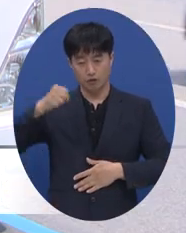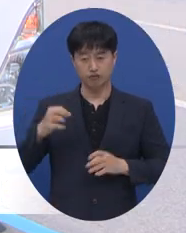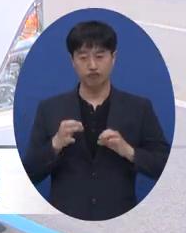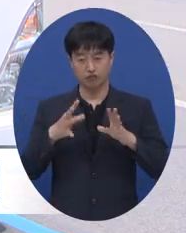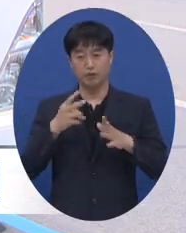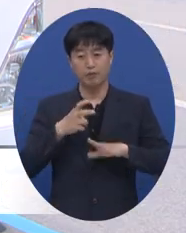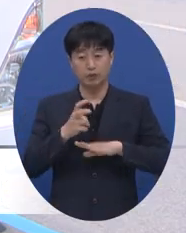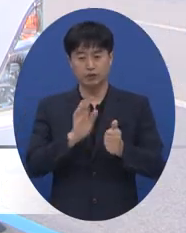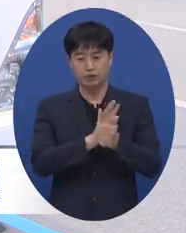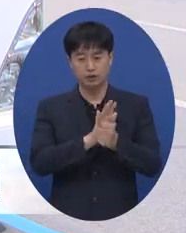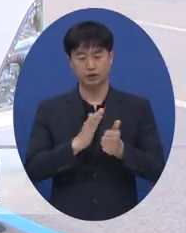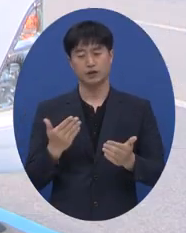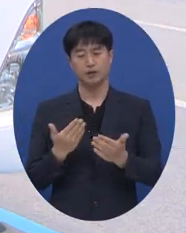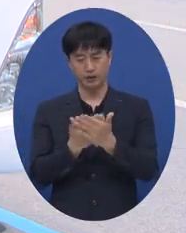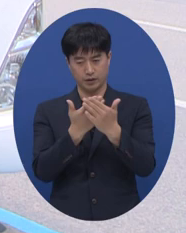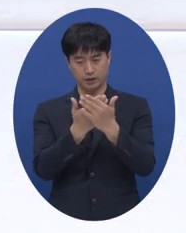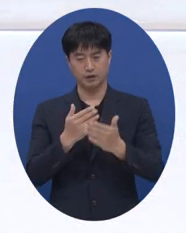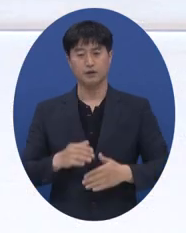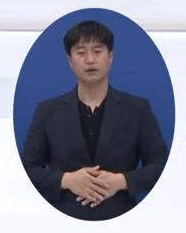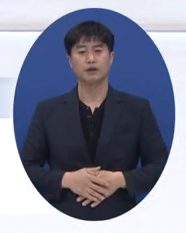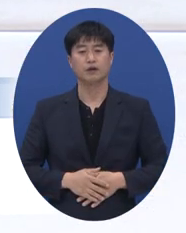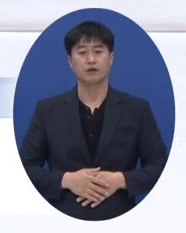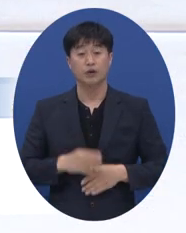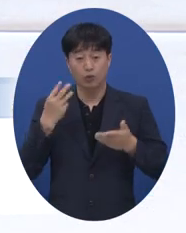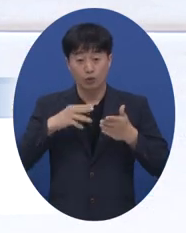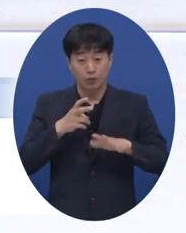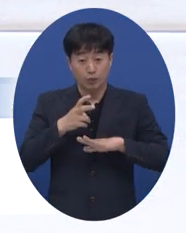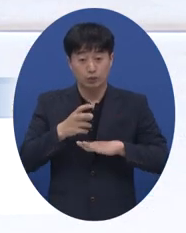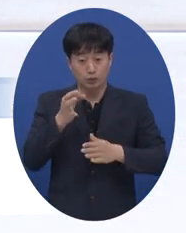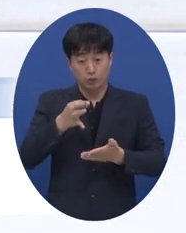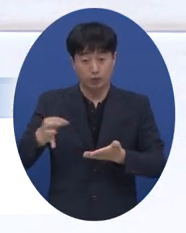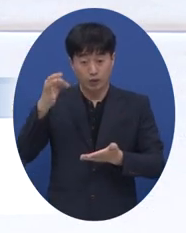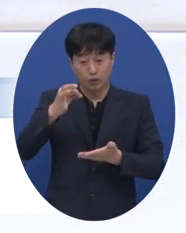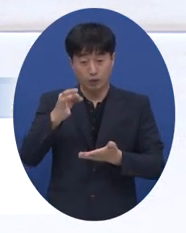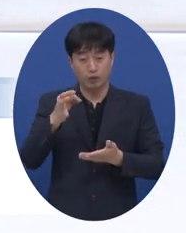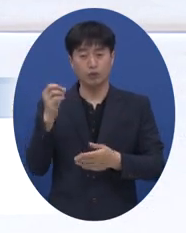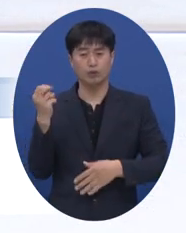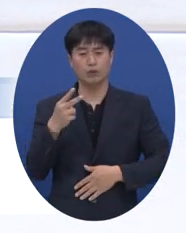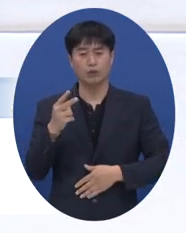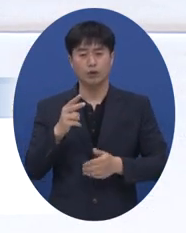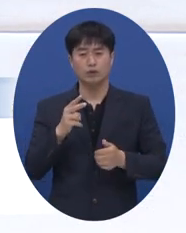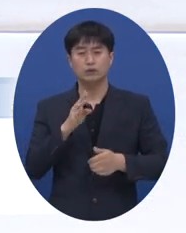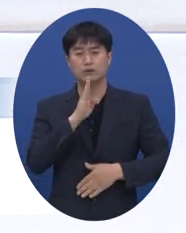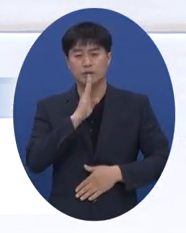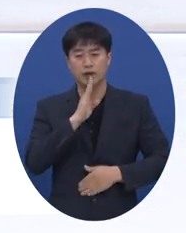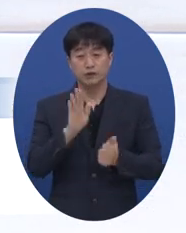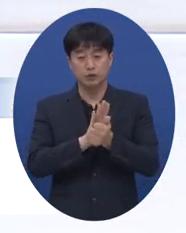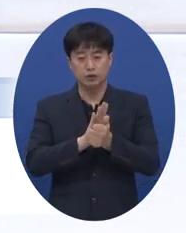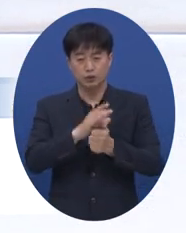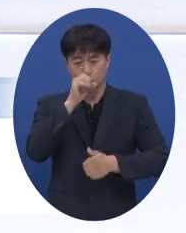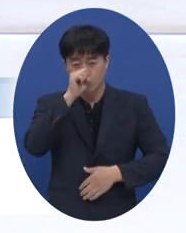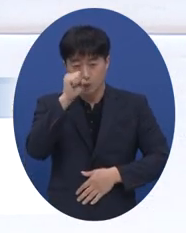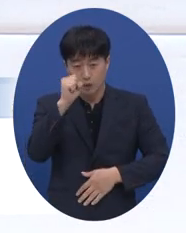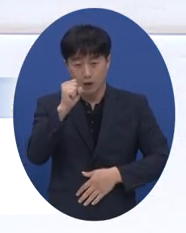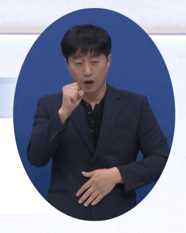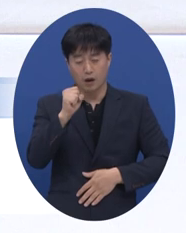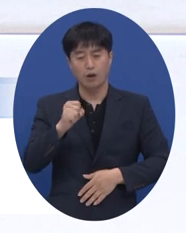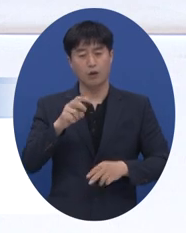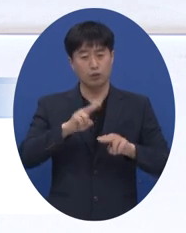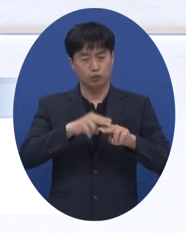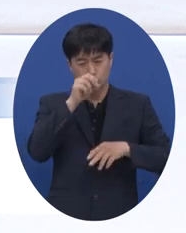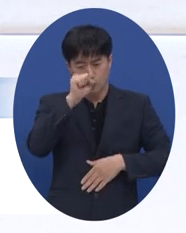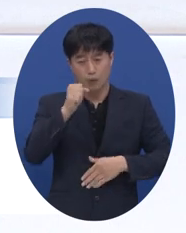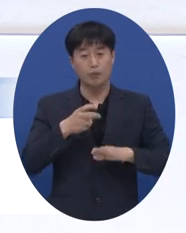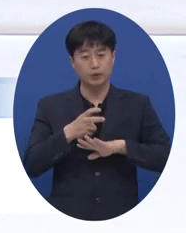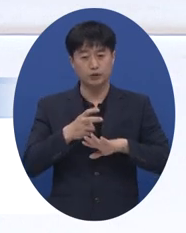버스에 서비스 질을 높입니다 경기도 버스가 요금이 성 와 더불어서 정말 서비스가 많이 좋아졌다 8 만원 버스